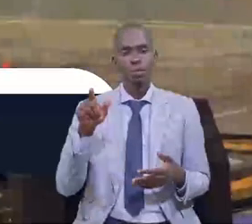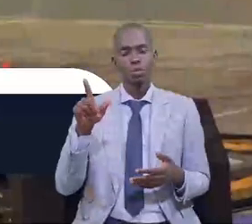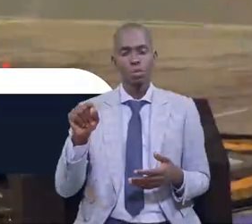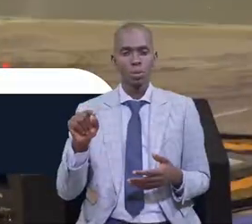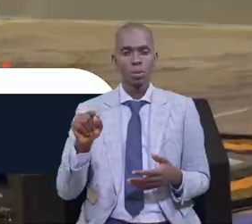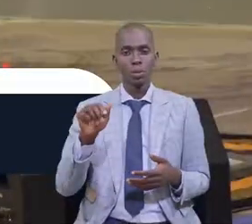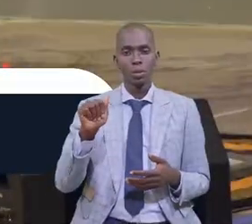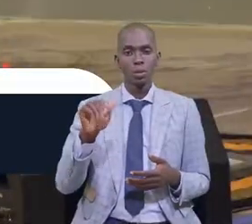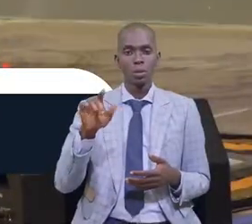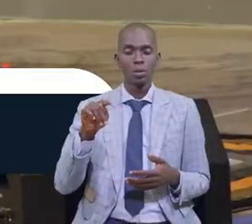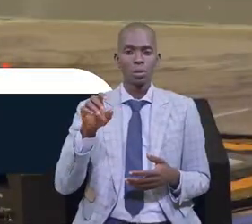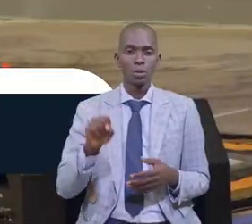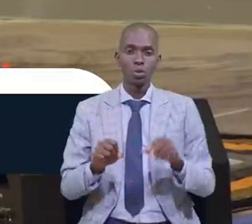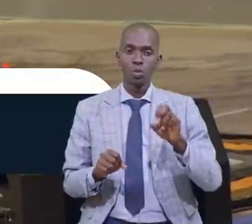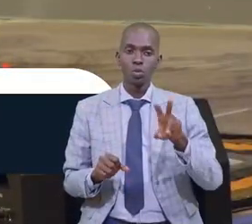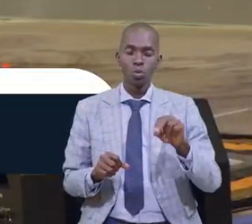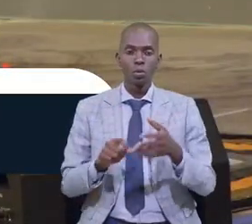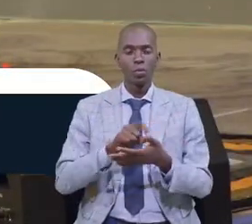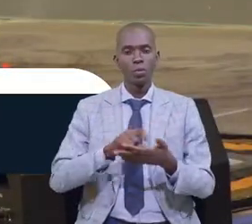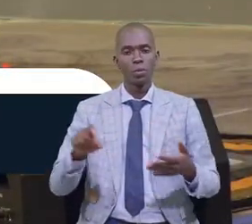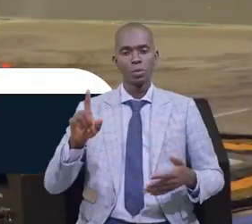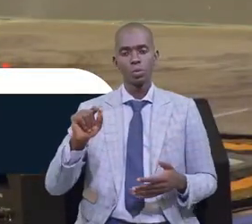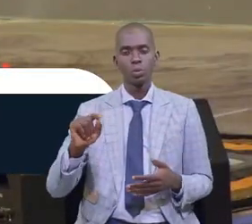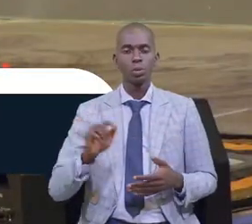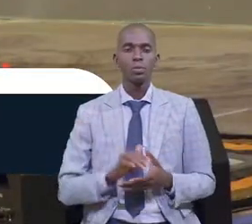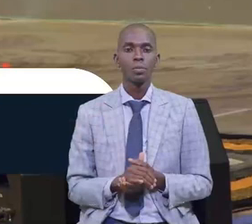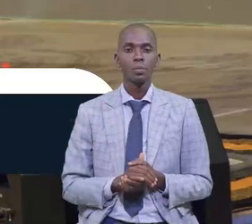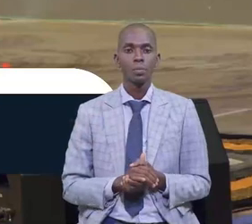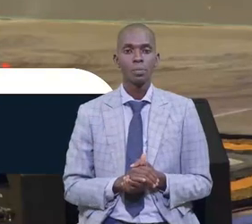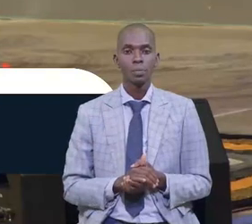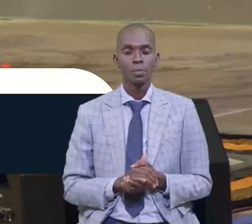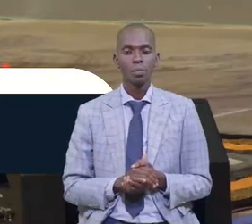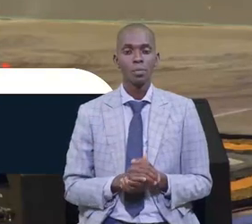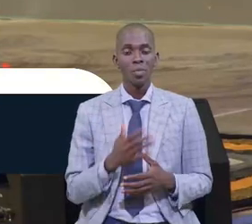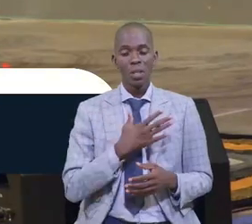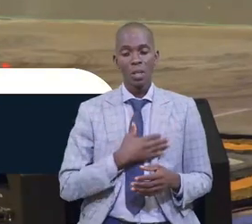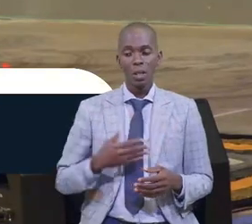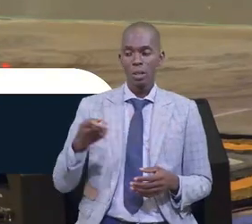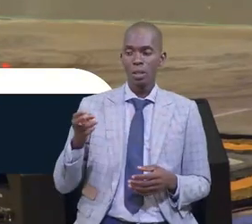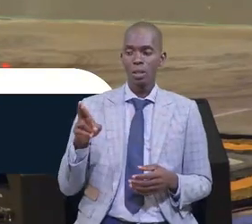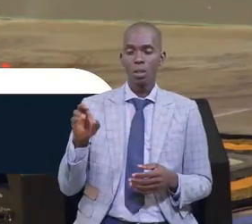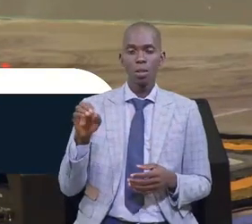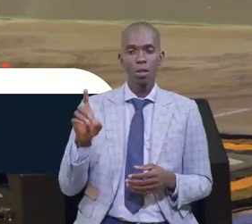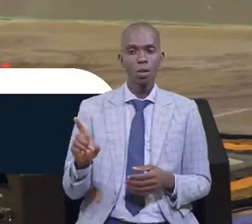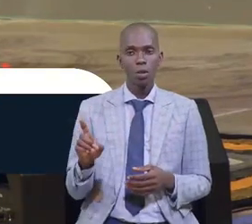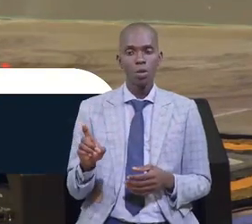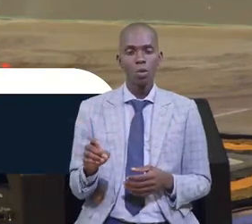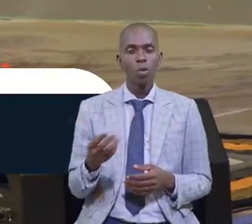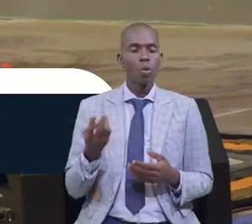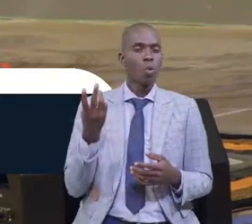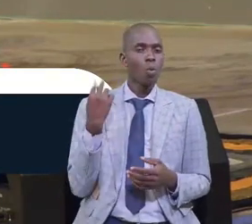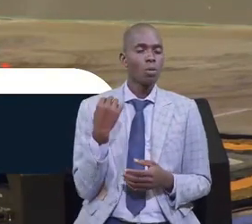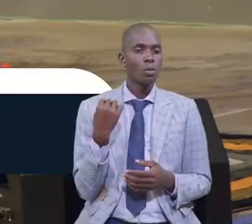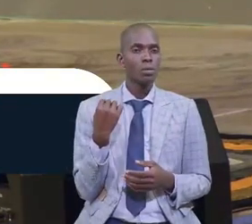Nous avons le verset 20. Acte 12, verset 20. Hérode